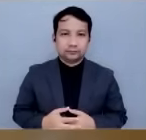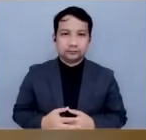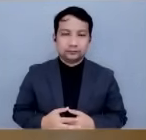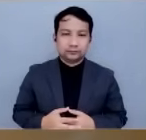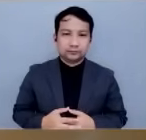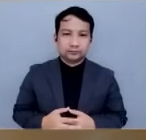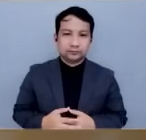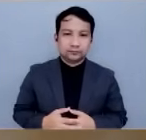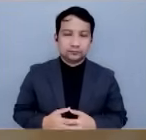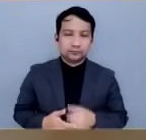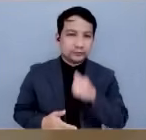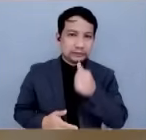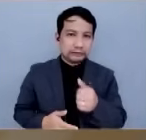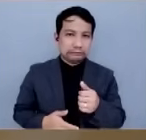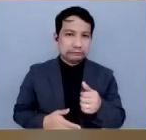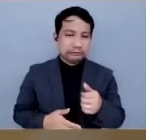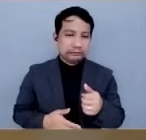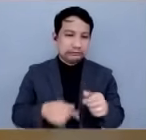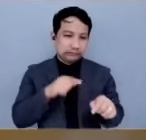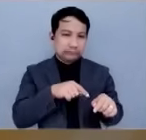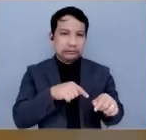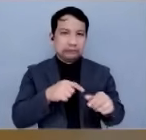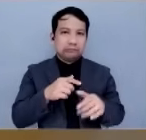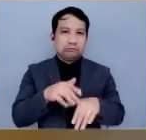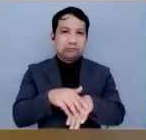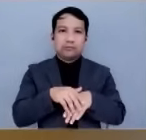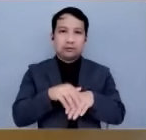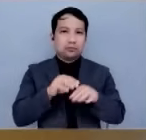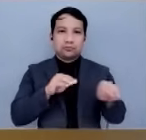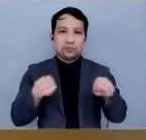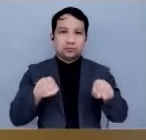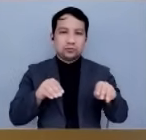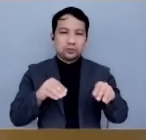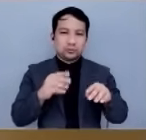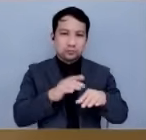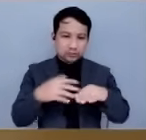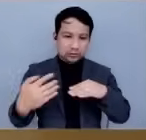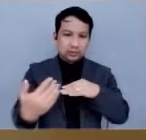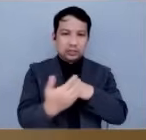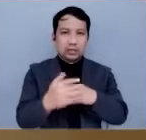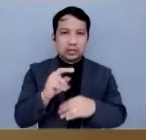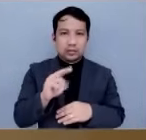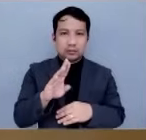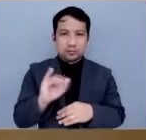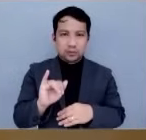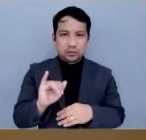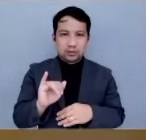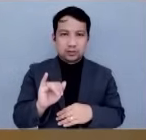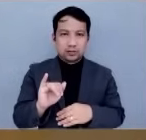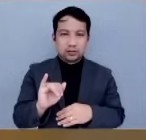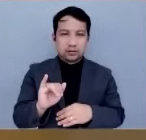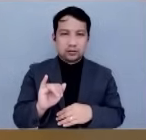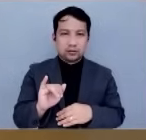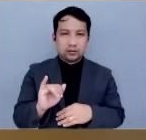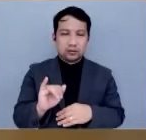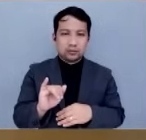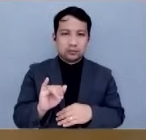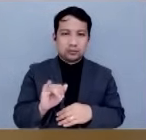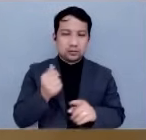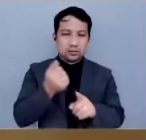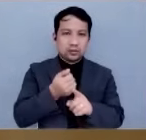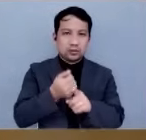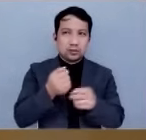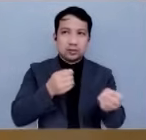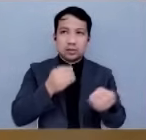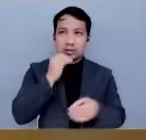Hindi na nakaporma ang mga lalaking yan ng palibutan ng mga ahente ng NBI Cybercrime Division sa ikinasa nilang Cyber Hot Pursuit Operation